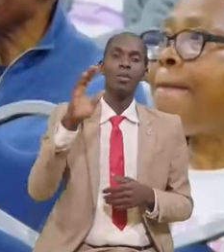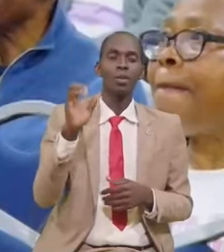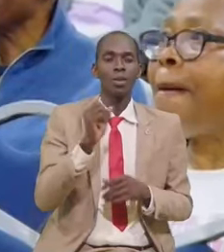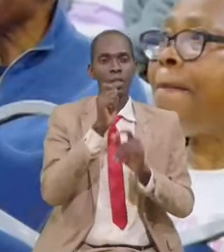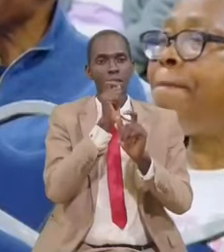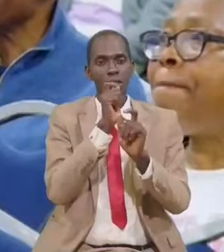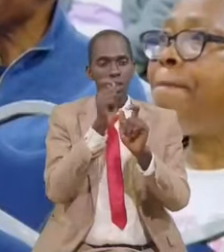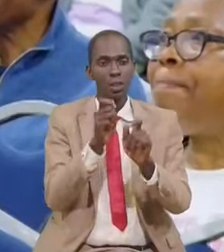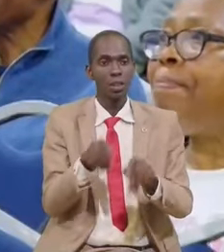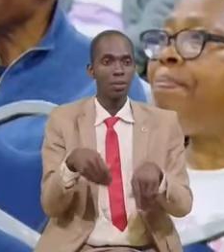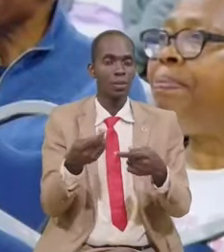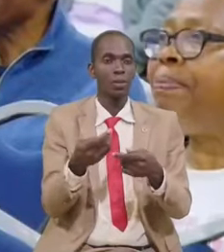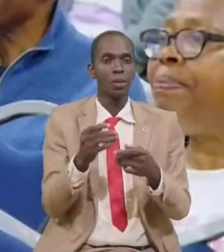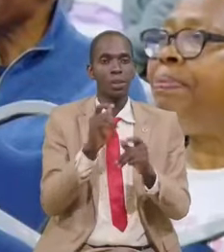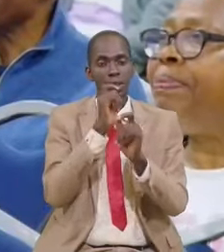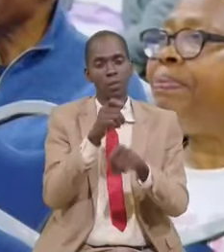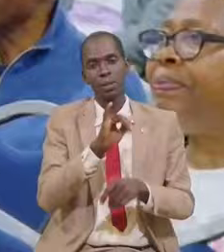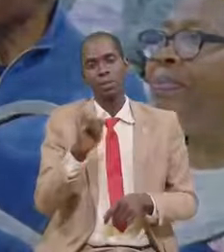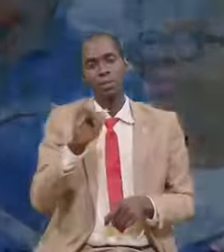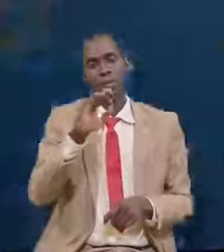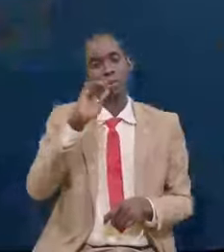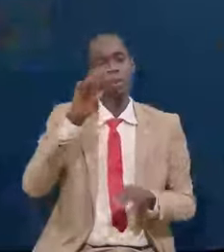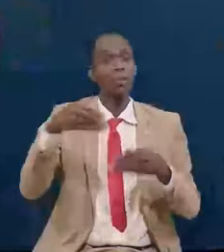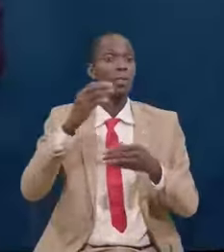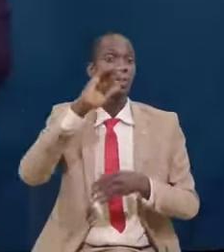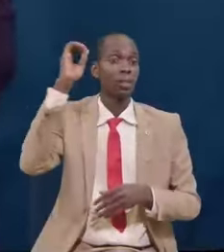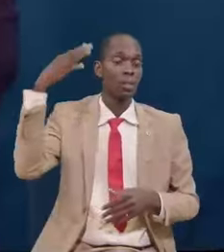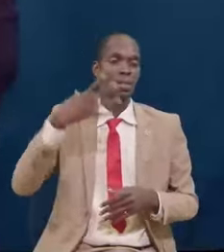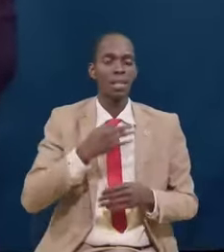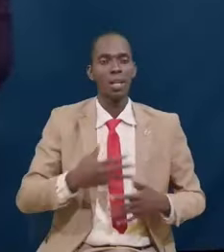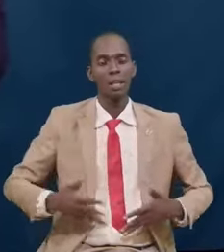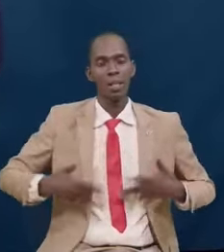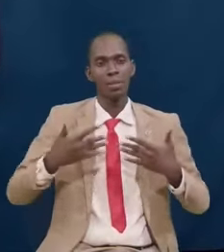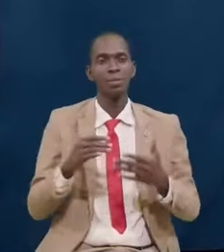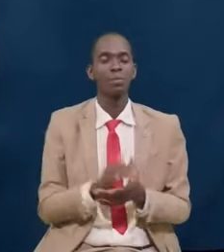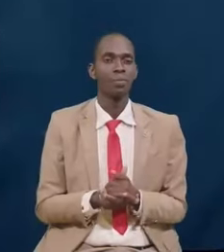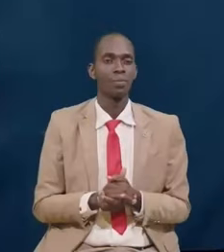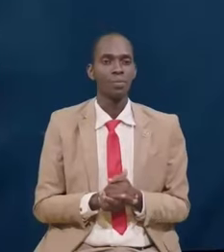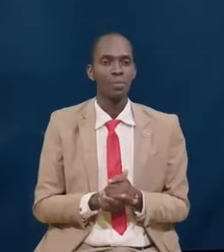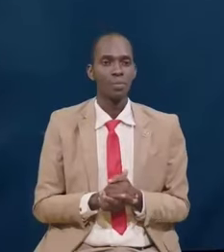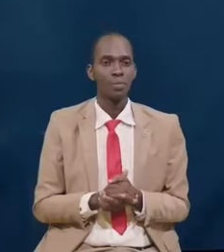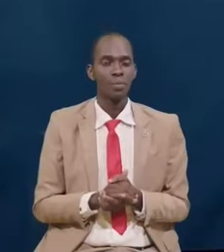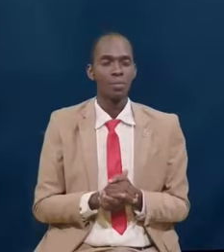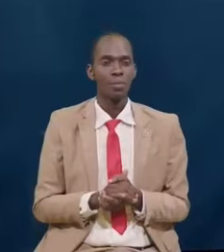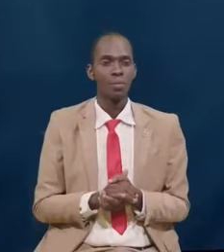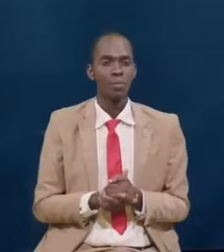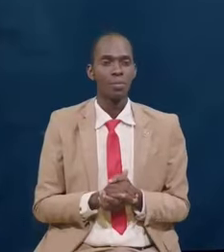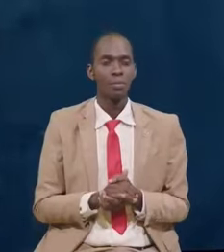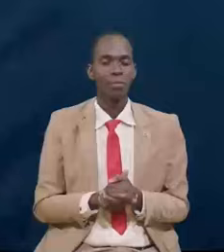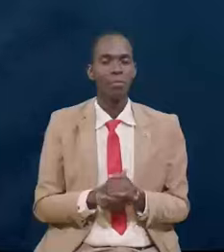Et il me donnera, non seulement au monde, mais il me donnera tout ce dont j'ai besoin pour avoir la grâce de Dieu.